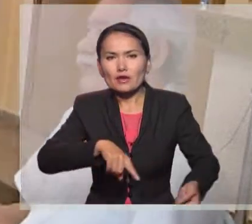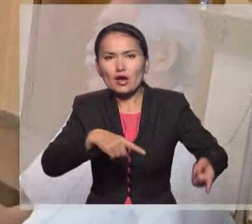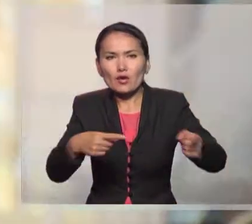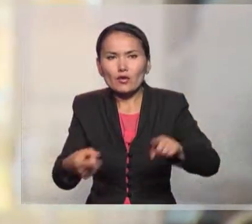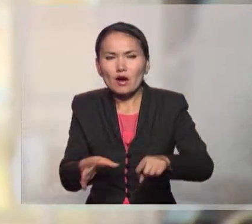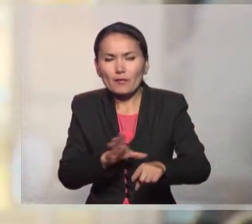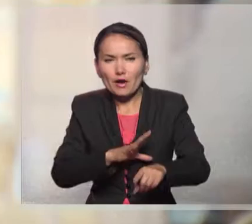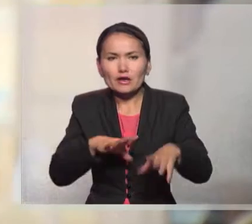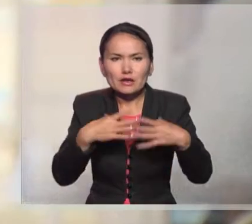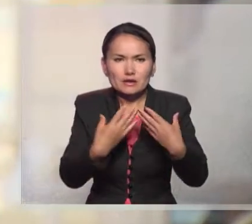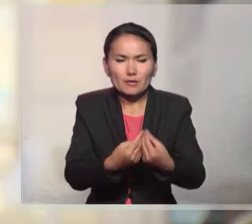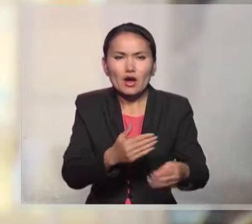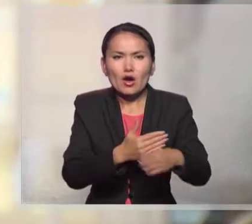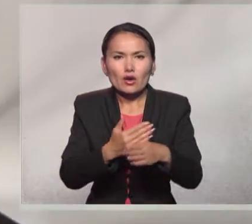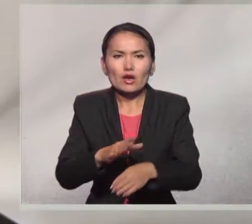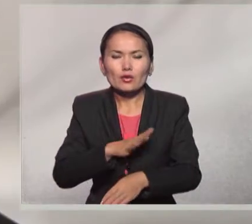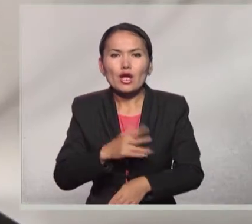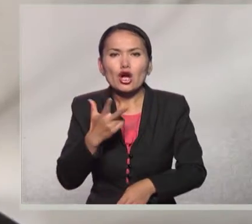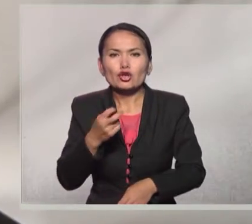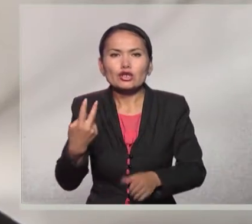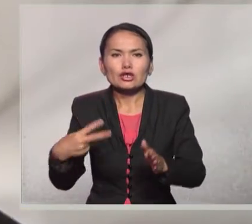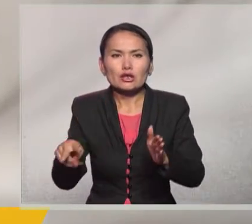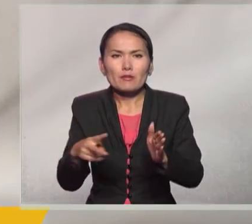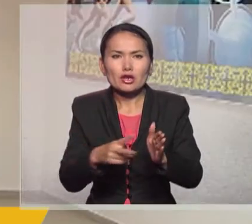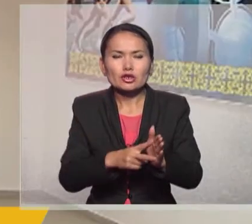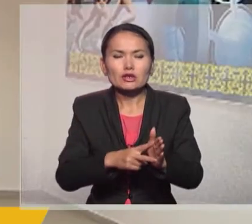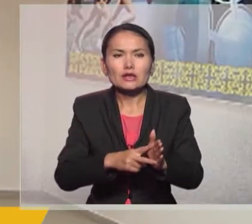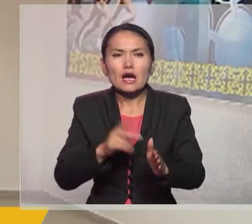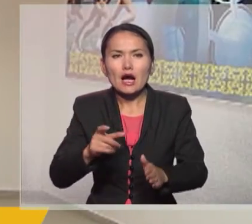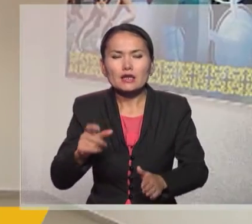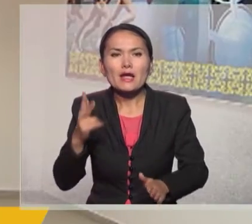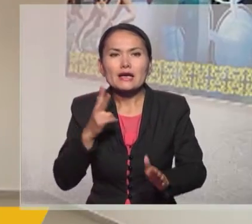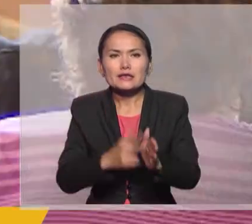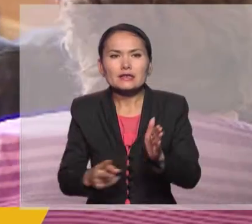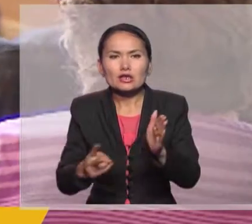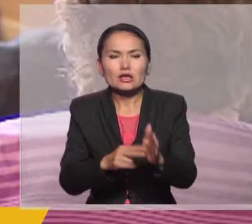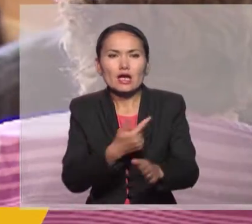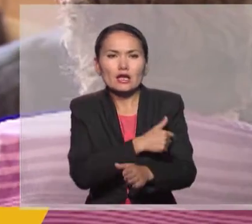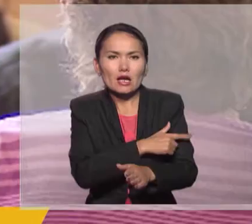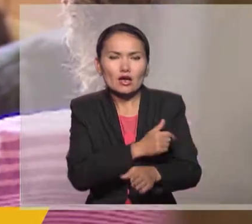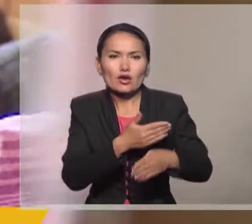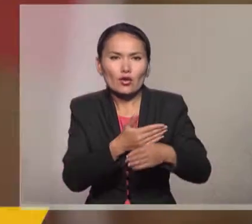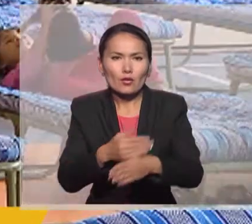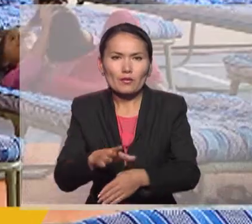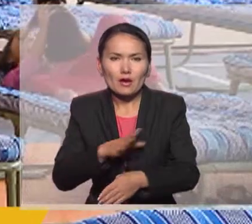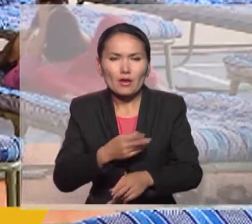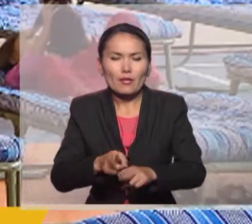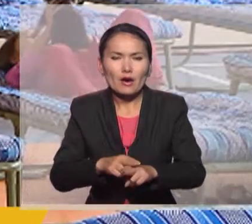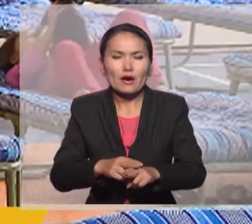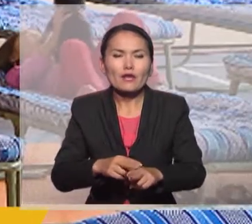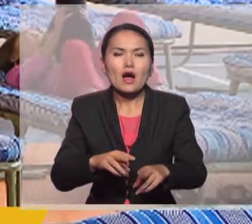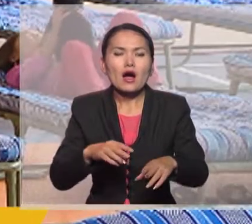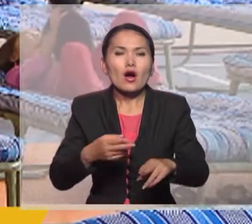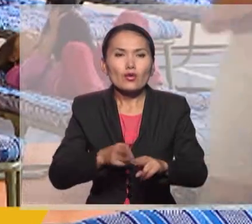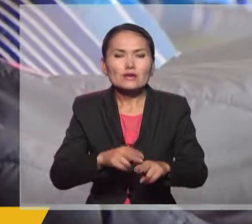де жағдайлар қарастырылған. Осындағы 327 адамның 87-сі ғана дәрігерлік көмекке жүгінген. Көбі қорқып қалған,